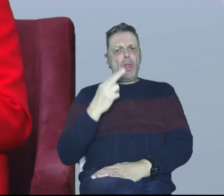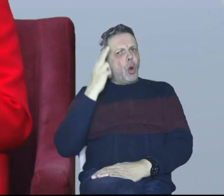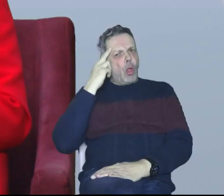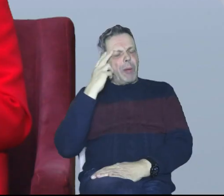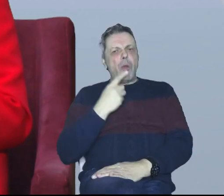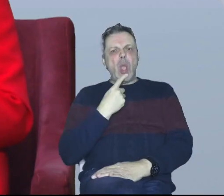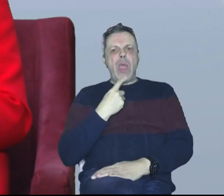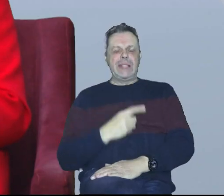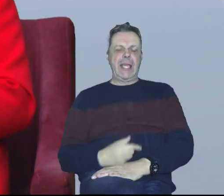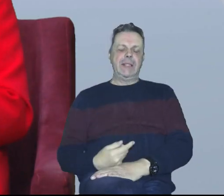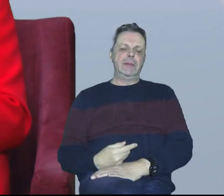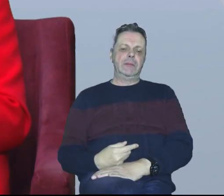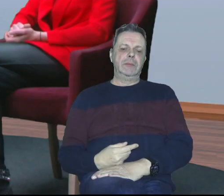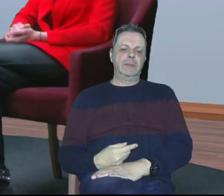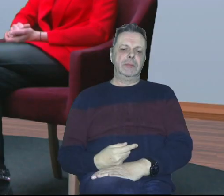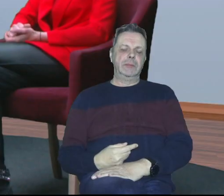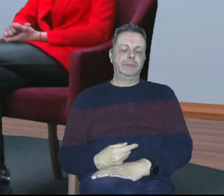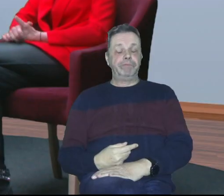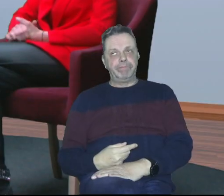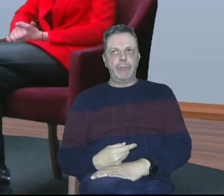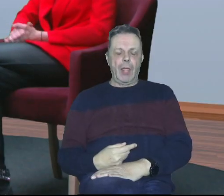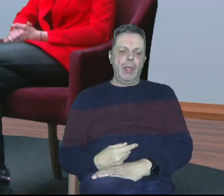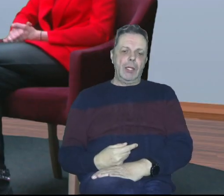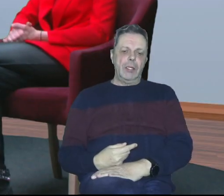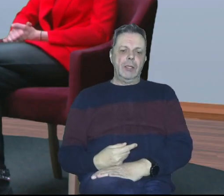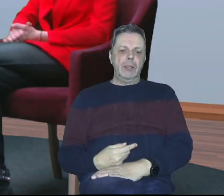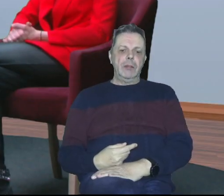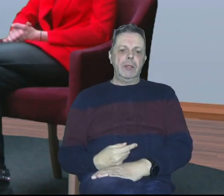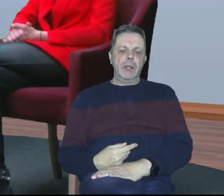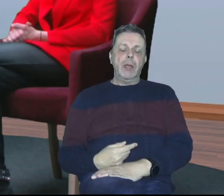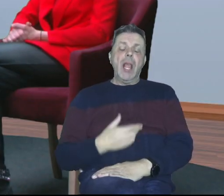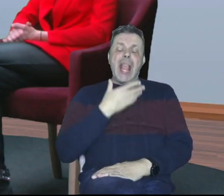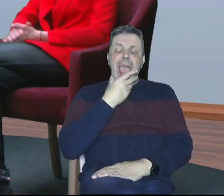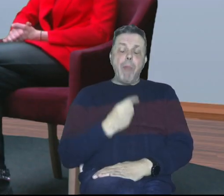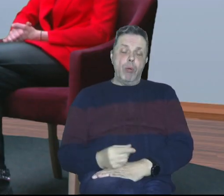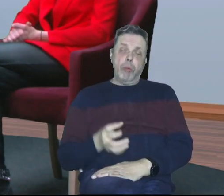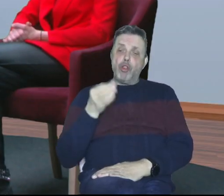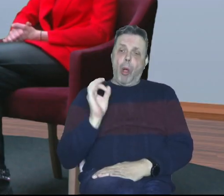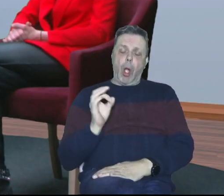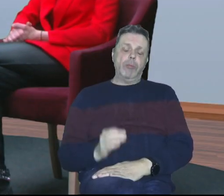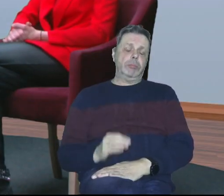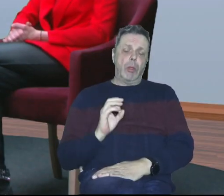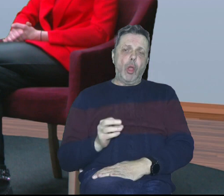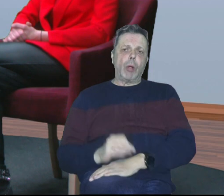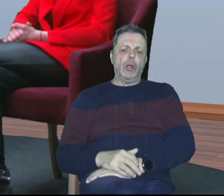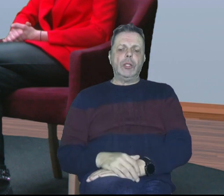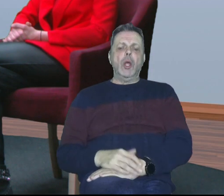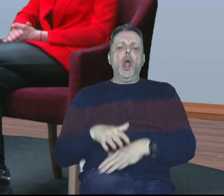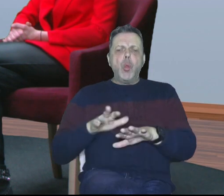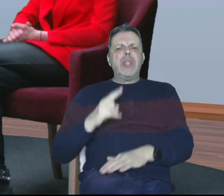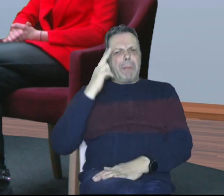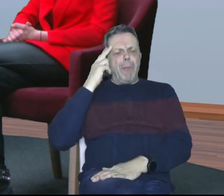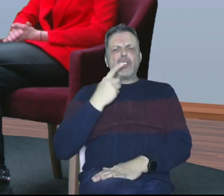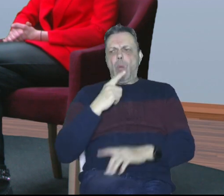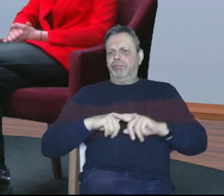sviđa. Koliko prepoznaju jezike? Pa znate što, vrlo, vrlo lijepo, vrlo dobro, vrlo